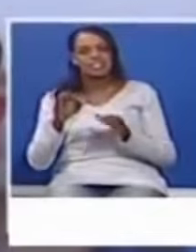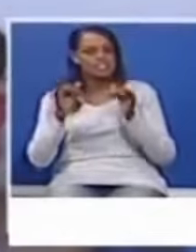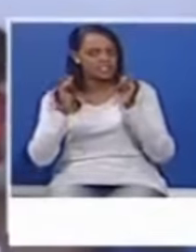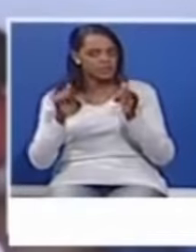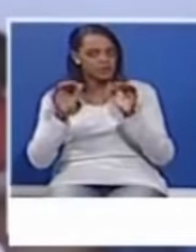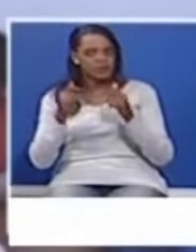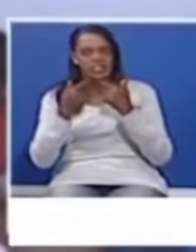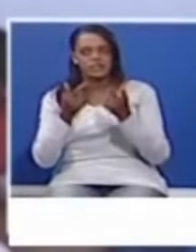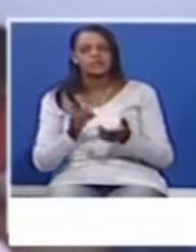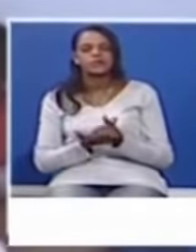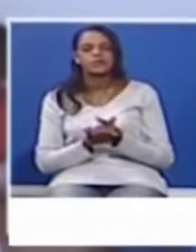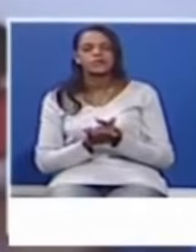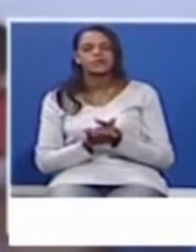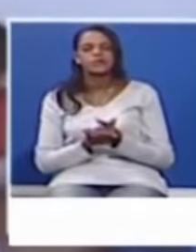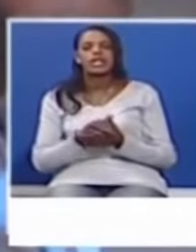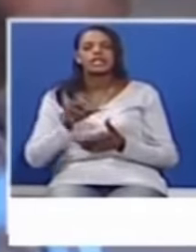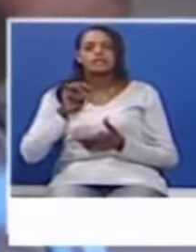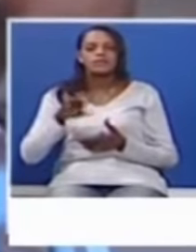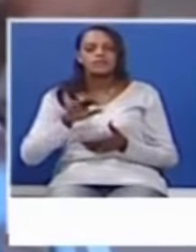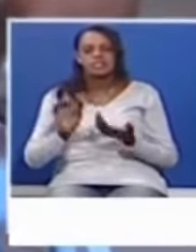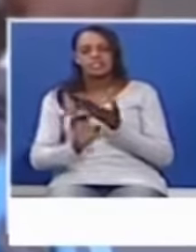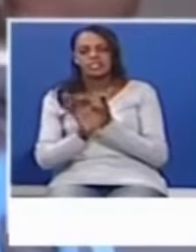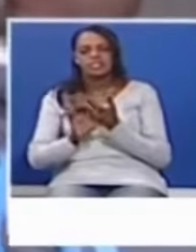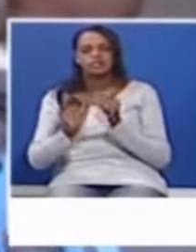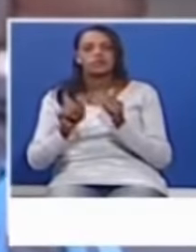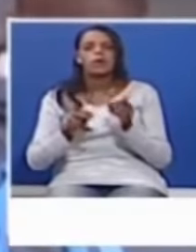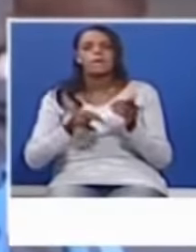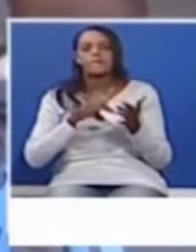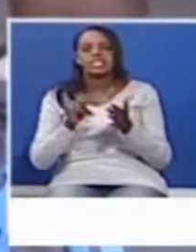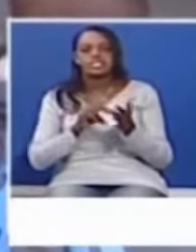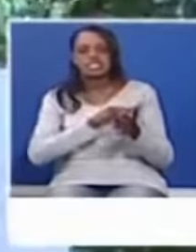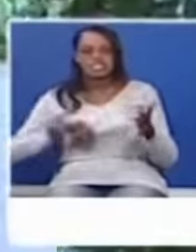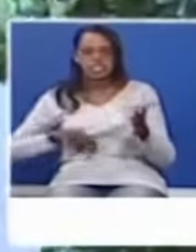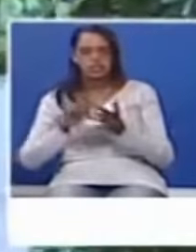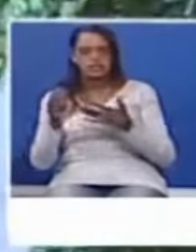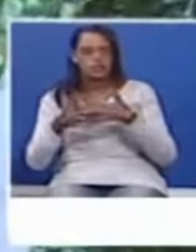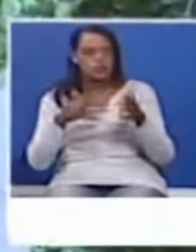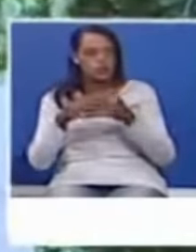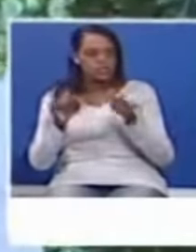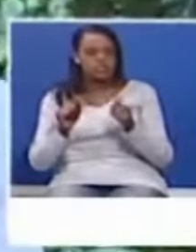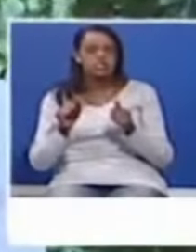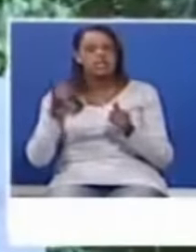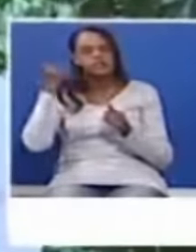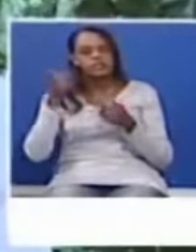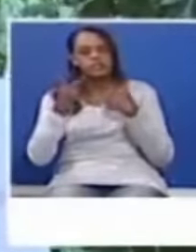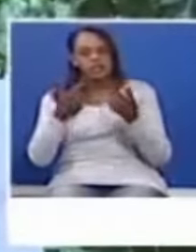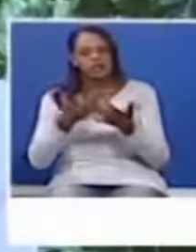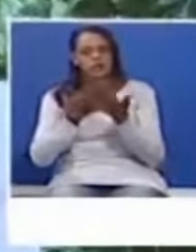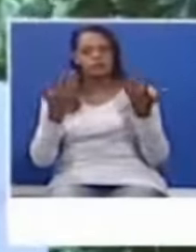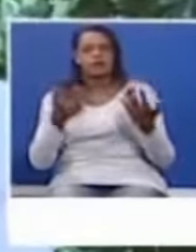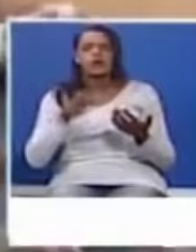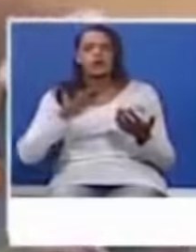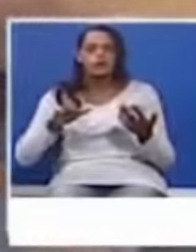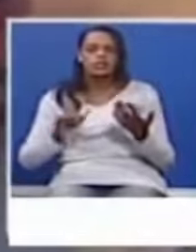ድሕነትን ሓቢሮም ኣብ ጨንፈር ድሕነት ቆልዑ ሚኒስትሪ ዕዮን ማሕበራዊ ድሕነትን ክኢላ ድሕነት ቆልዑ ኣቶ ክብራብ ተኸስተ ንኤሪ ናብ ዝሃቦ መብሪ